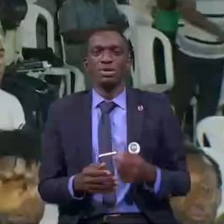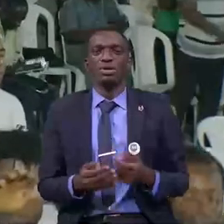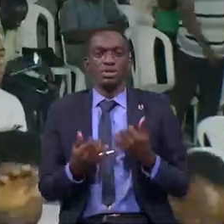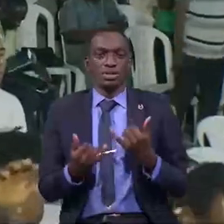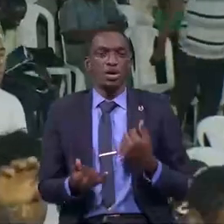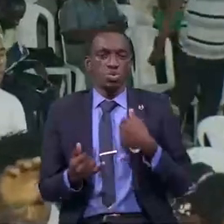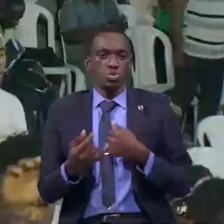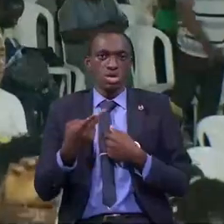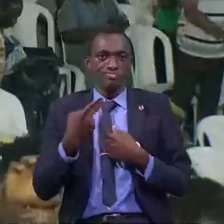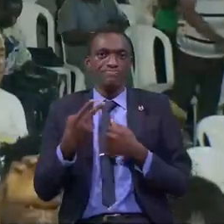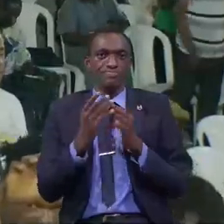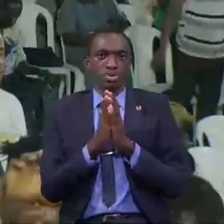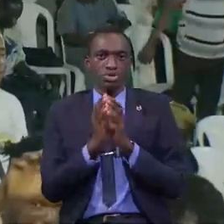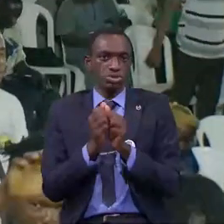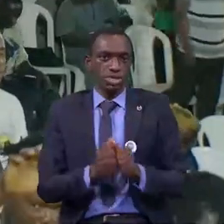Prions ensemble maintenant.